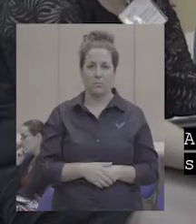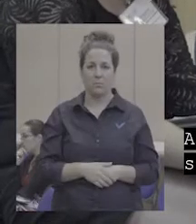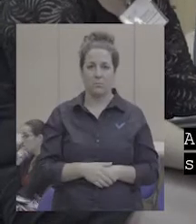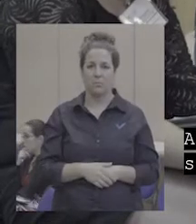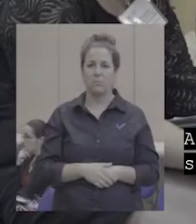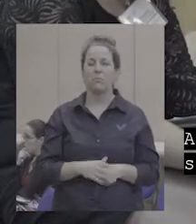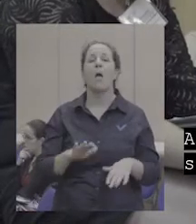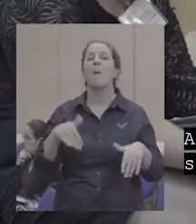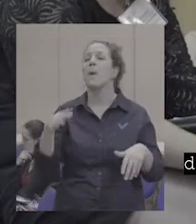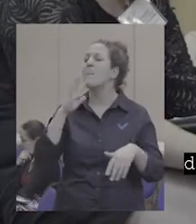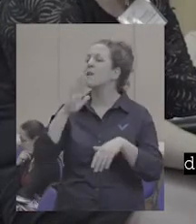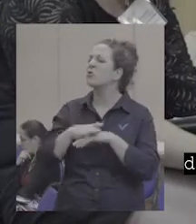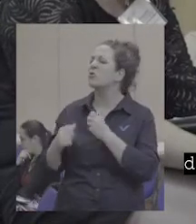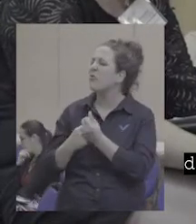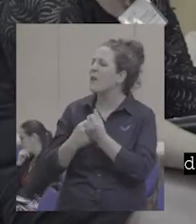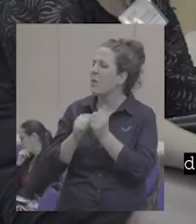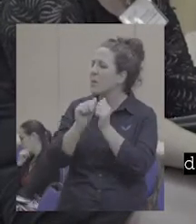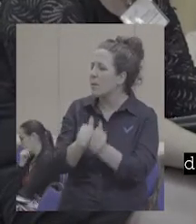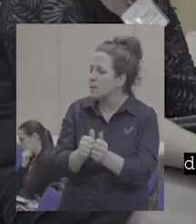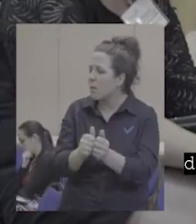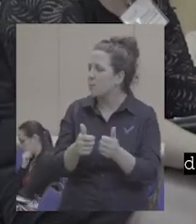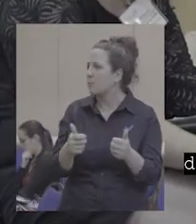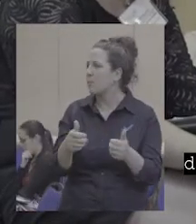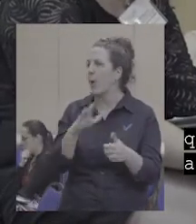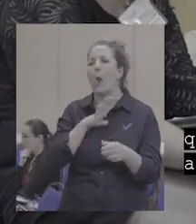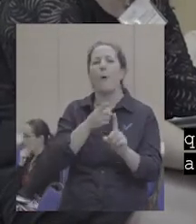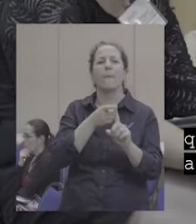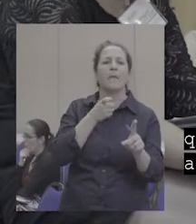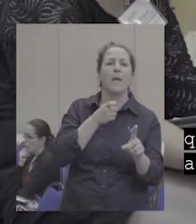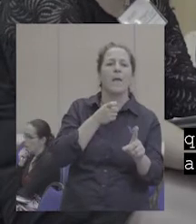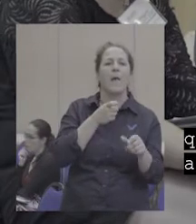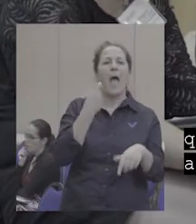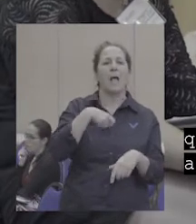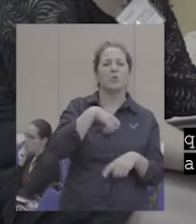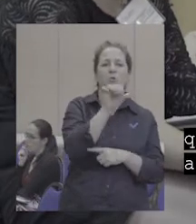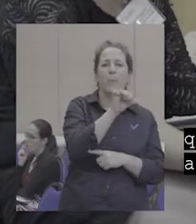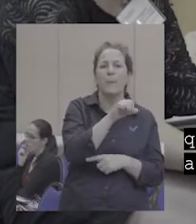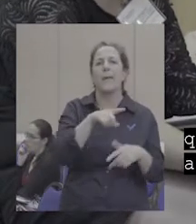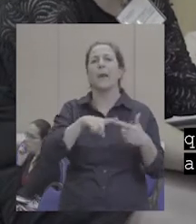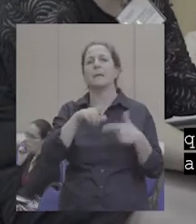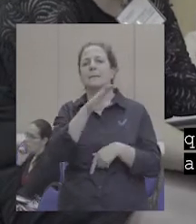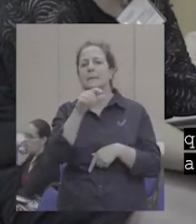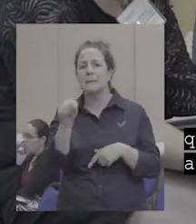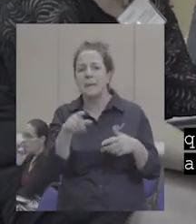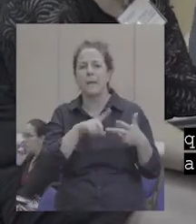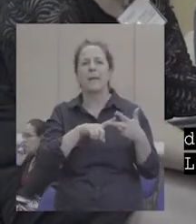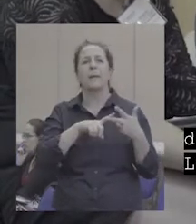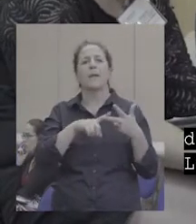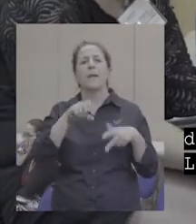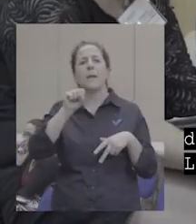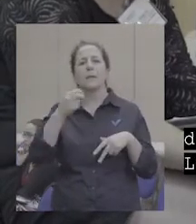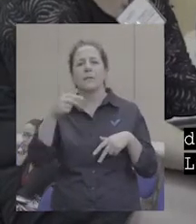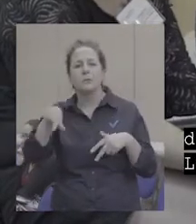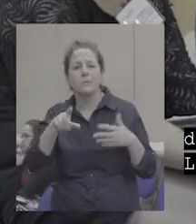des subventions, comme vous parliez, d'adaptation. Il y en a qui viennent de l'assurance automobile, de la CSST, de la